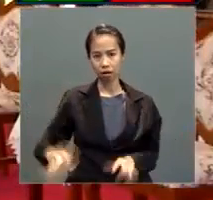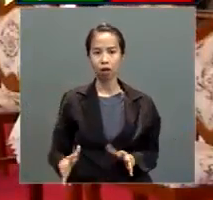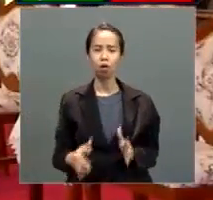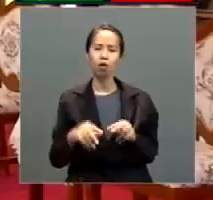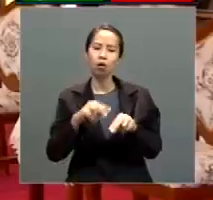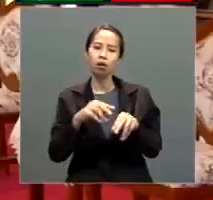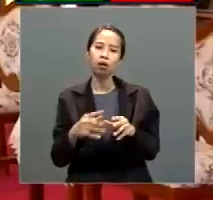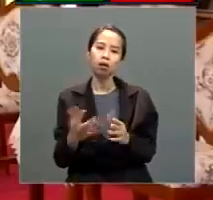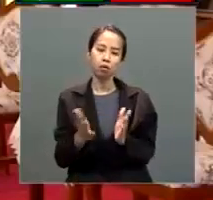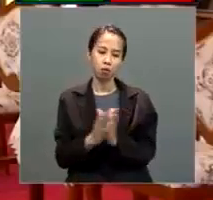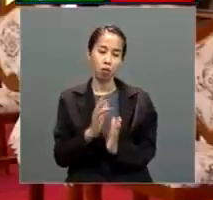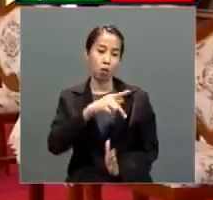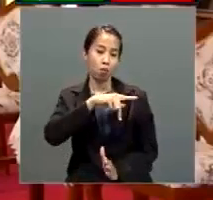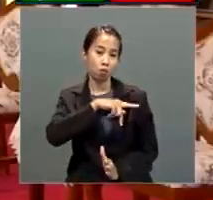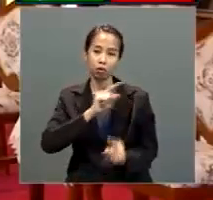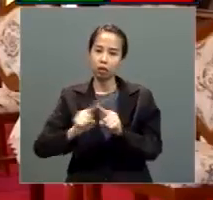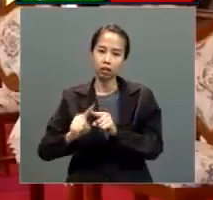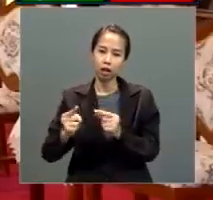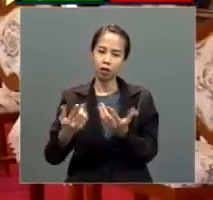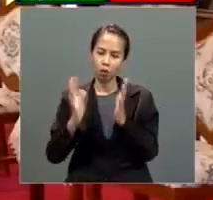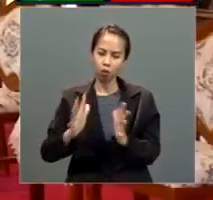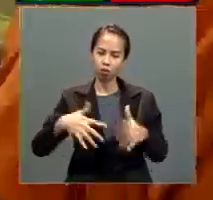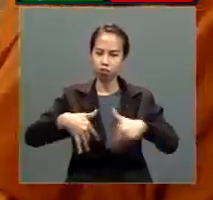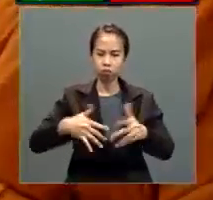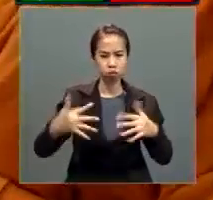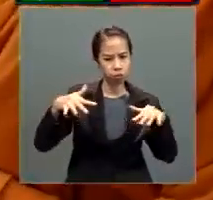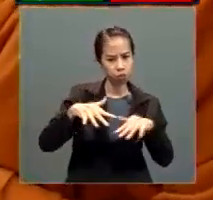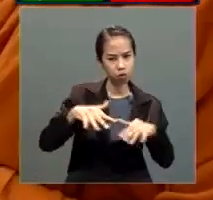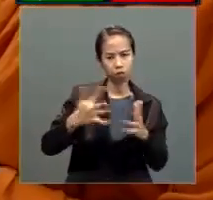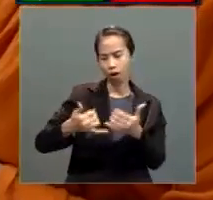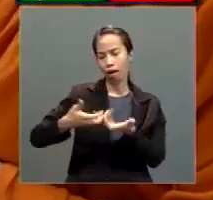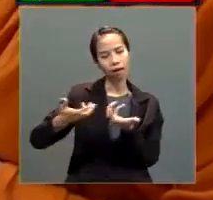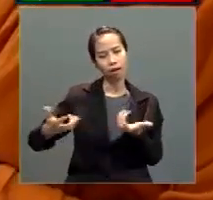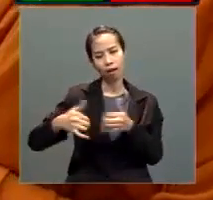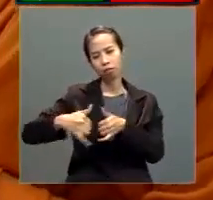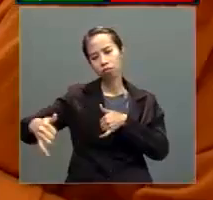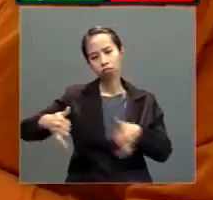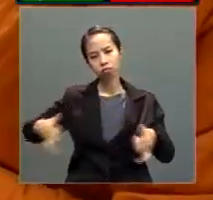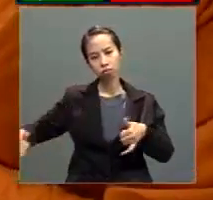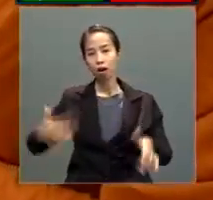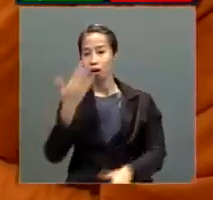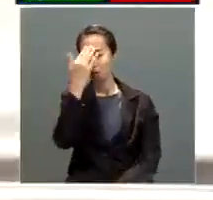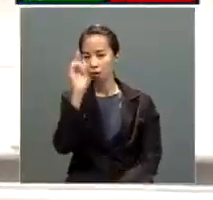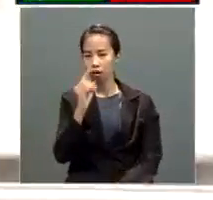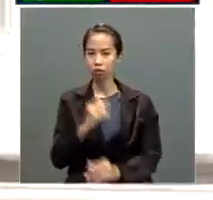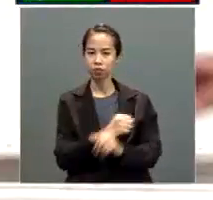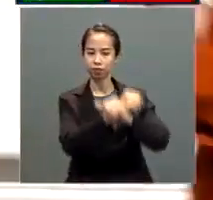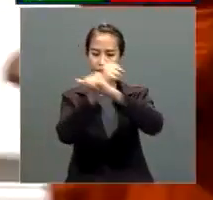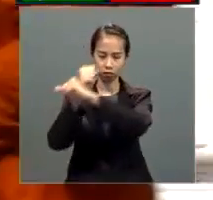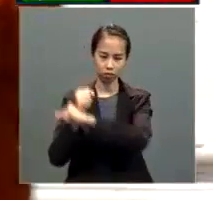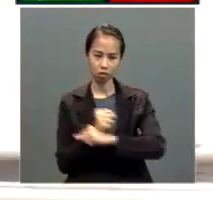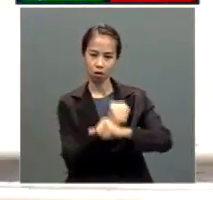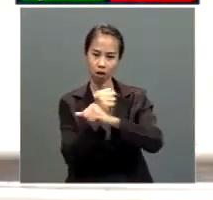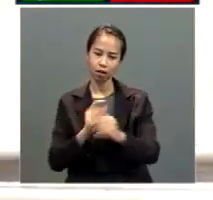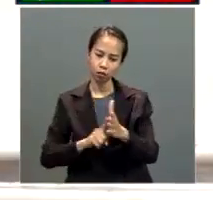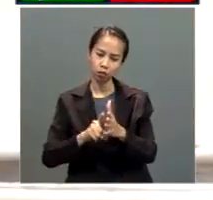ตัวของพุทธศาสนิกชนจำนวนมากจนกว่าสถานการณ์จะดีขึ้นทั้งหมดนี้เพื่อเป็นส่วนหนึ่งในการสกัดกั้นลดความเสี่ยงการ